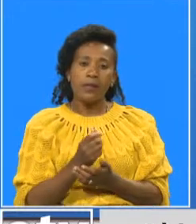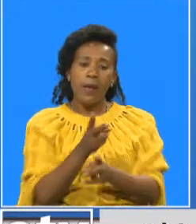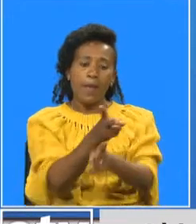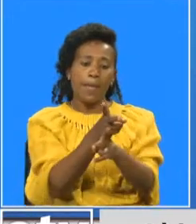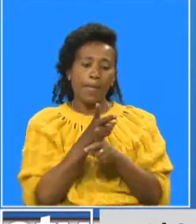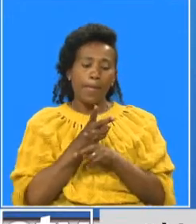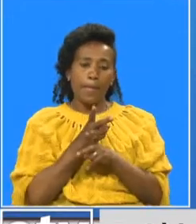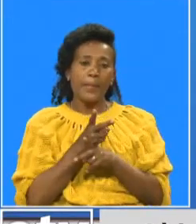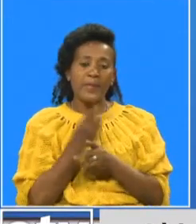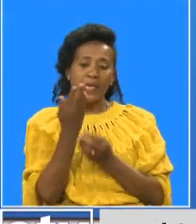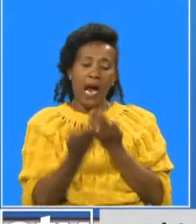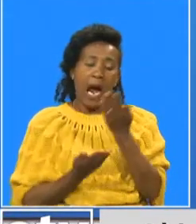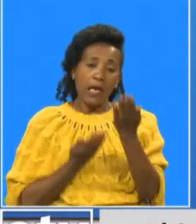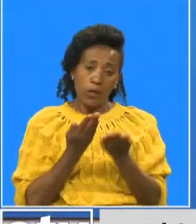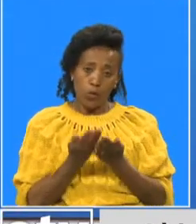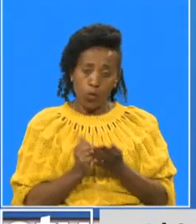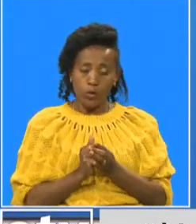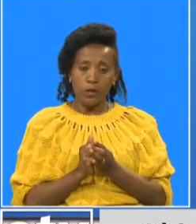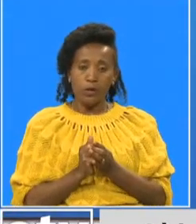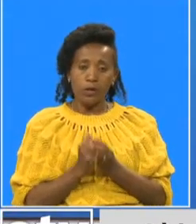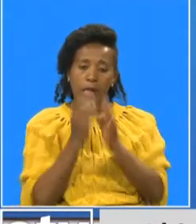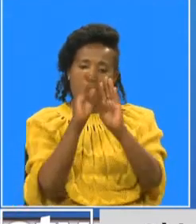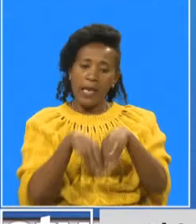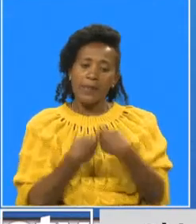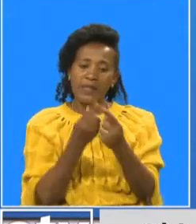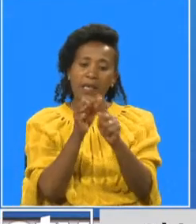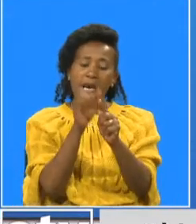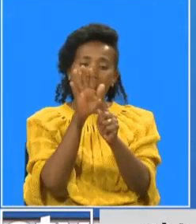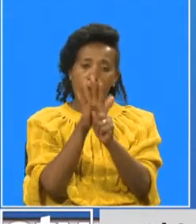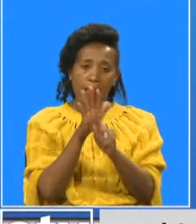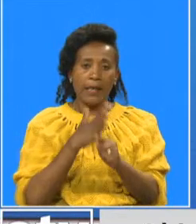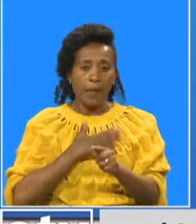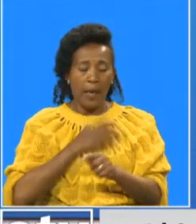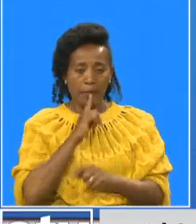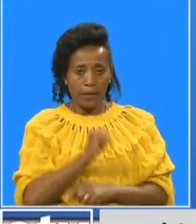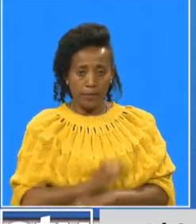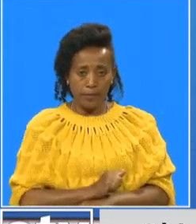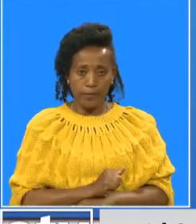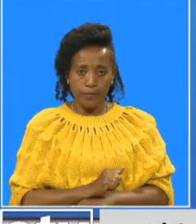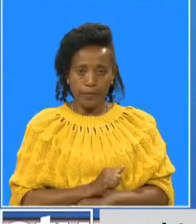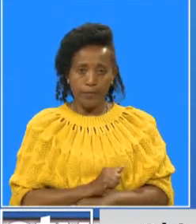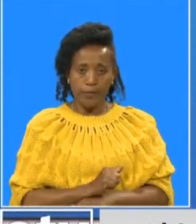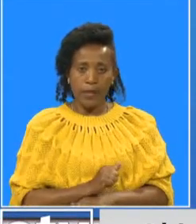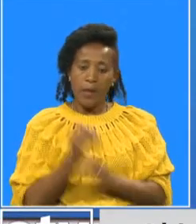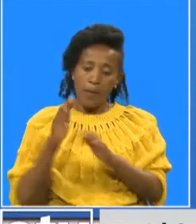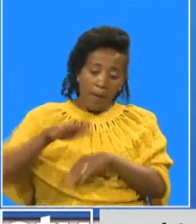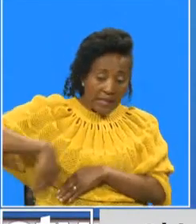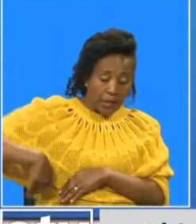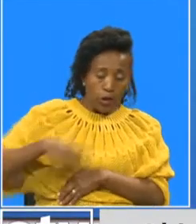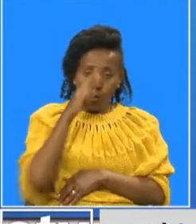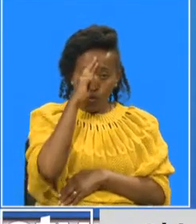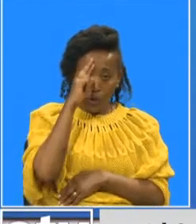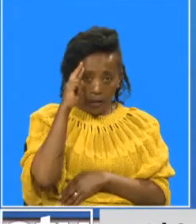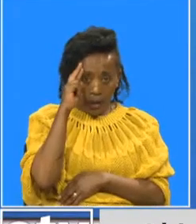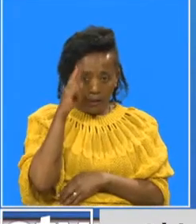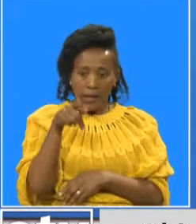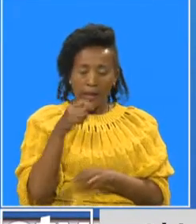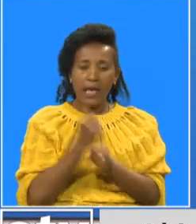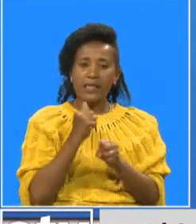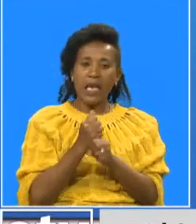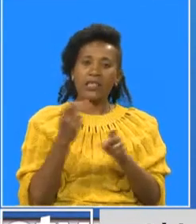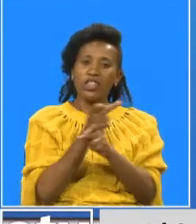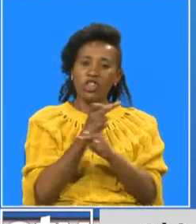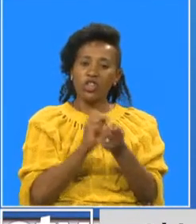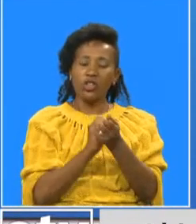የብድር አገልግሎት ለመስጠት ቃል ይገባልንን በመዘግየቱ ምክንያት የአሰራር